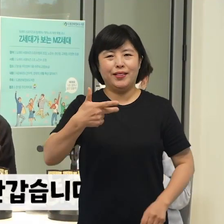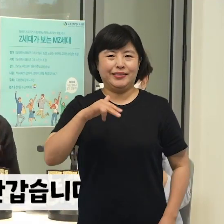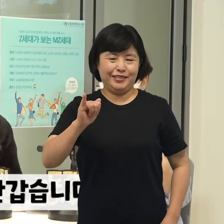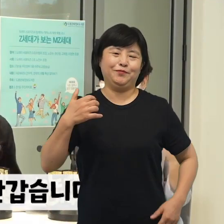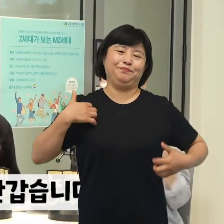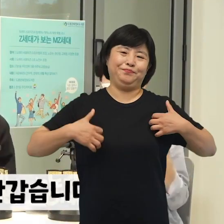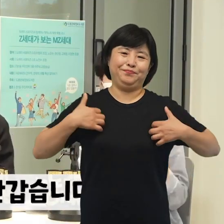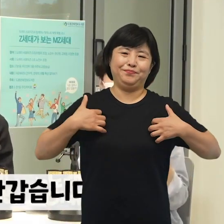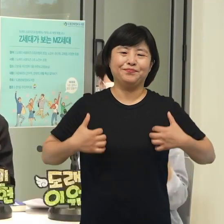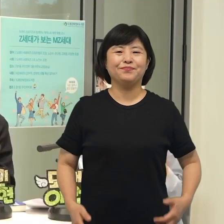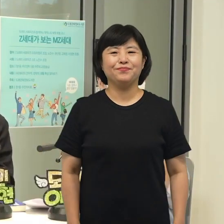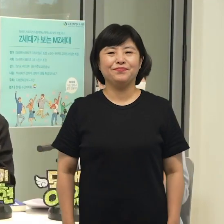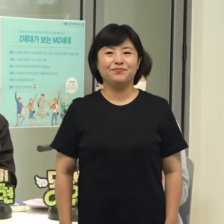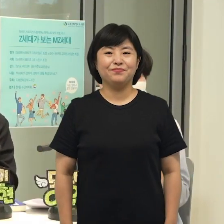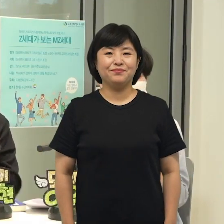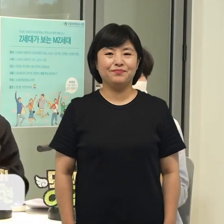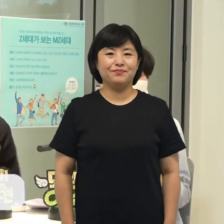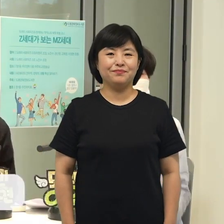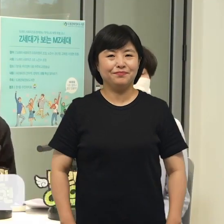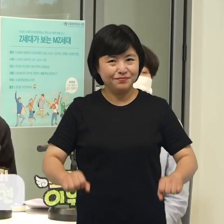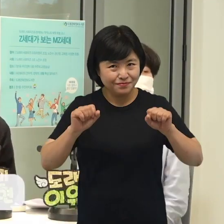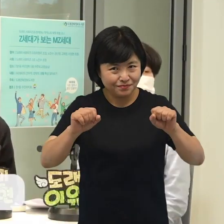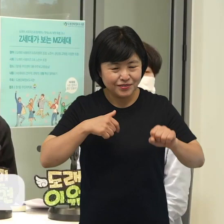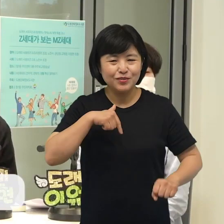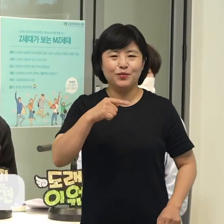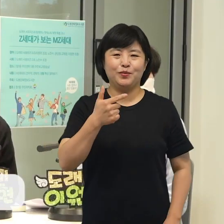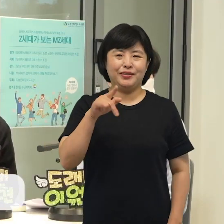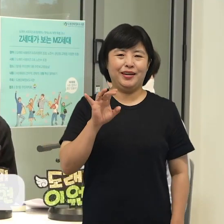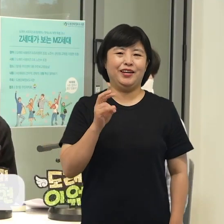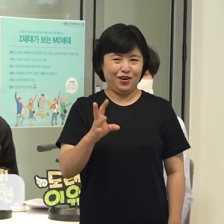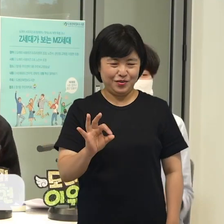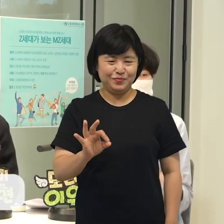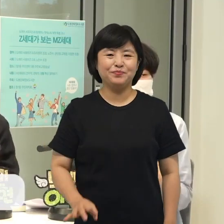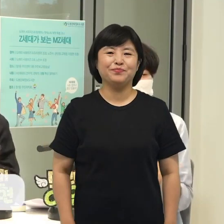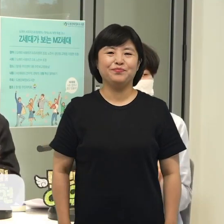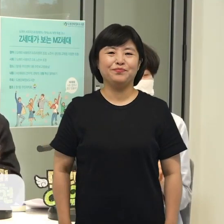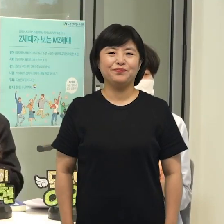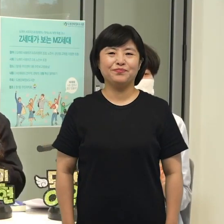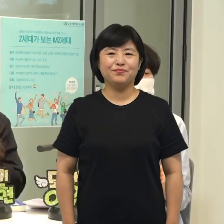이원지입니다. 반갑습니다. 네, 안녕하세요. 고재영입니다.